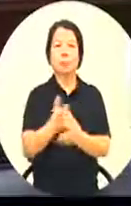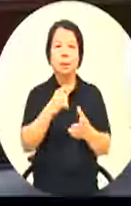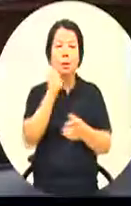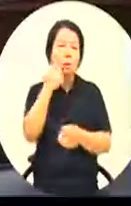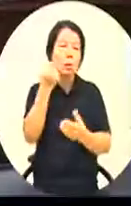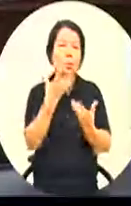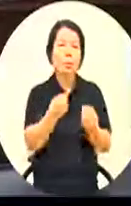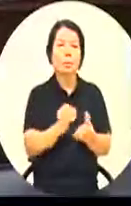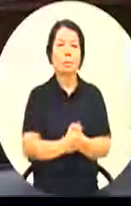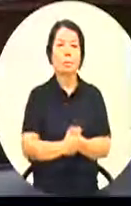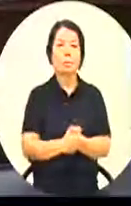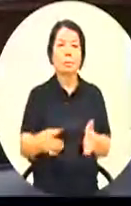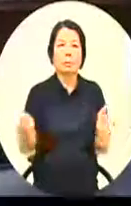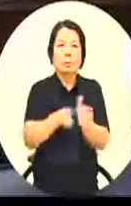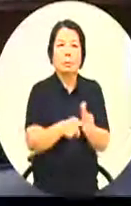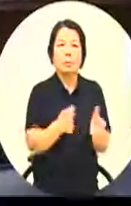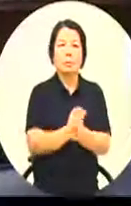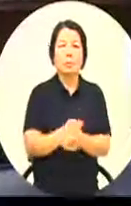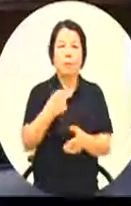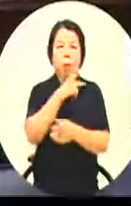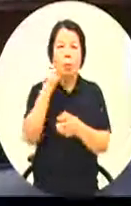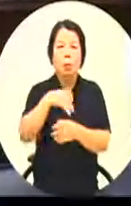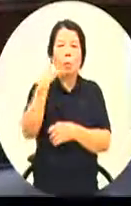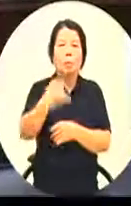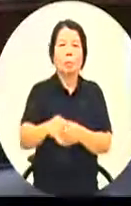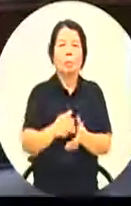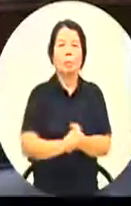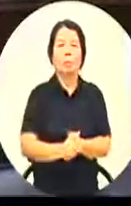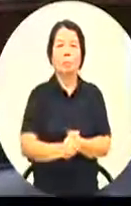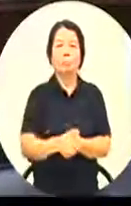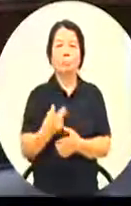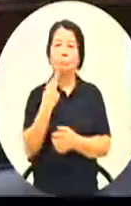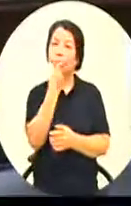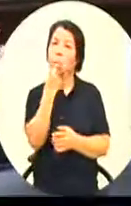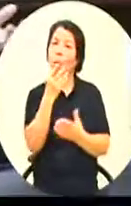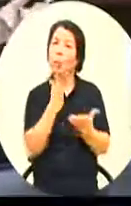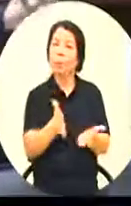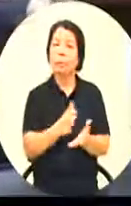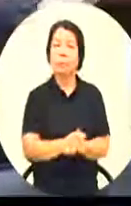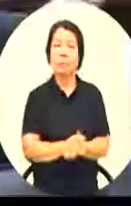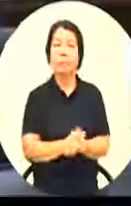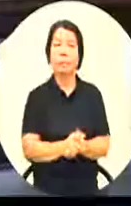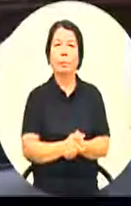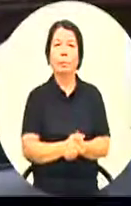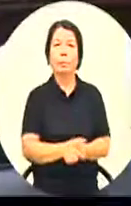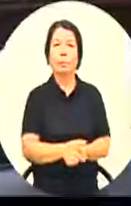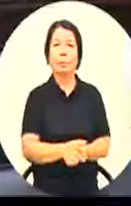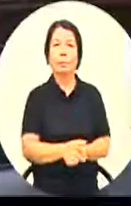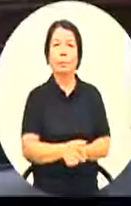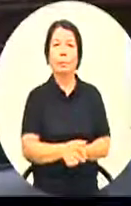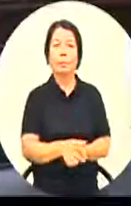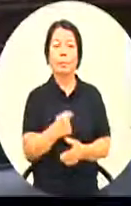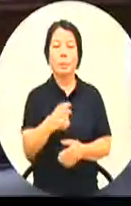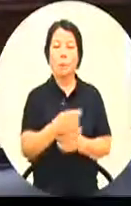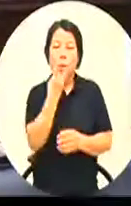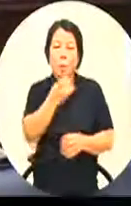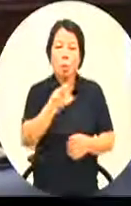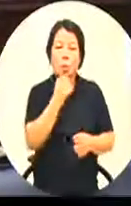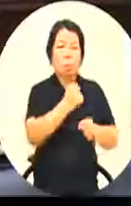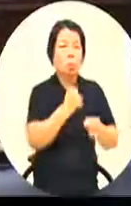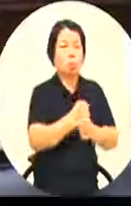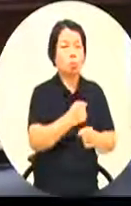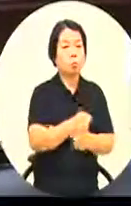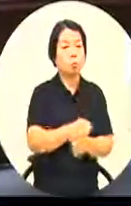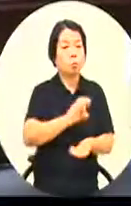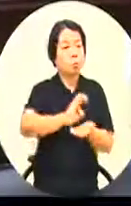子烂了英语烂了一辈子的借口吗？那也许是他们觉得他们英语在他们工作不需要用到英